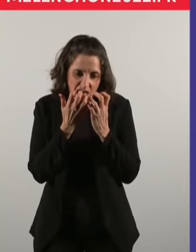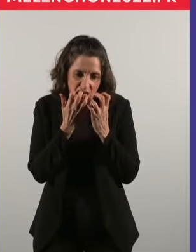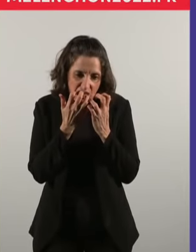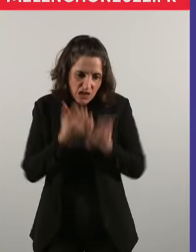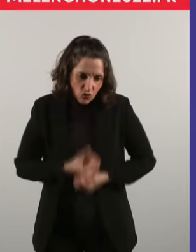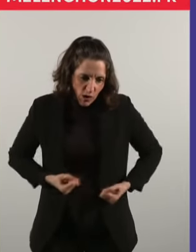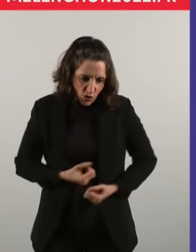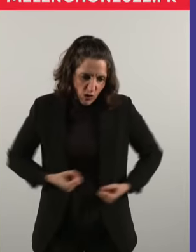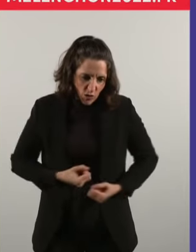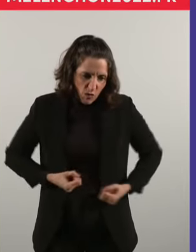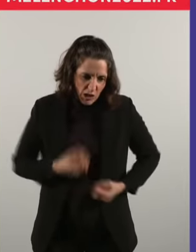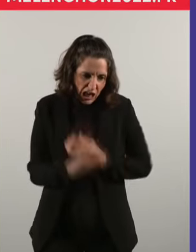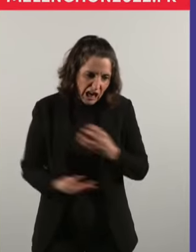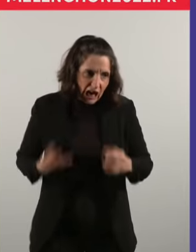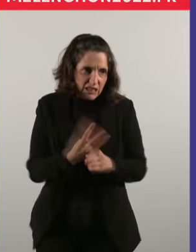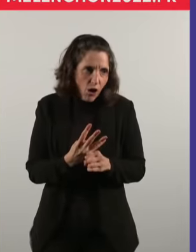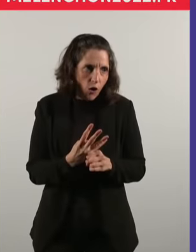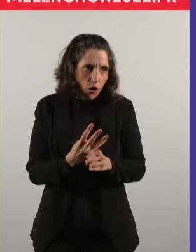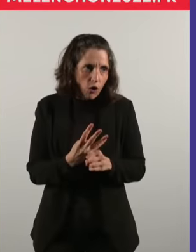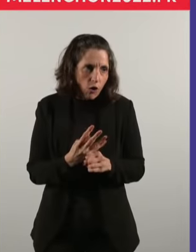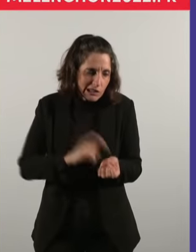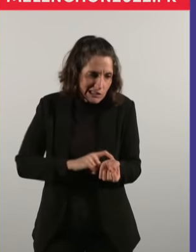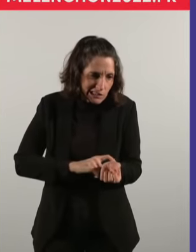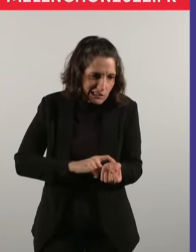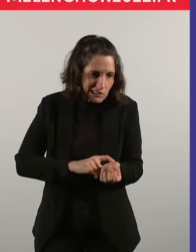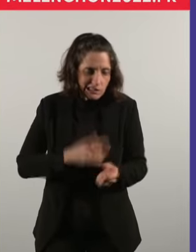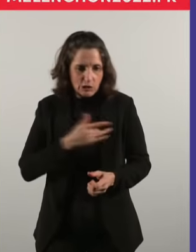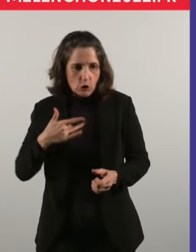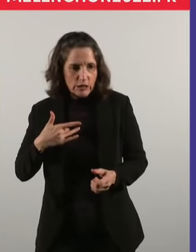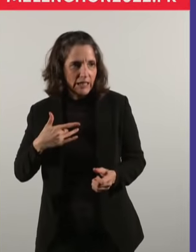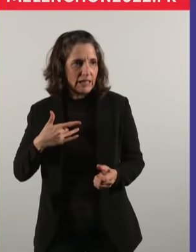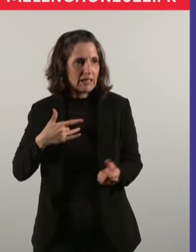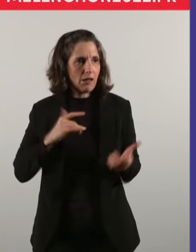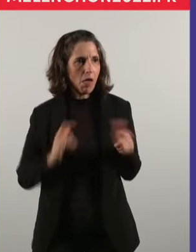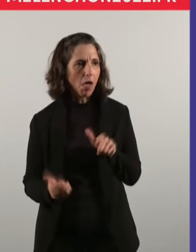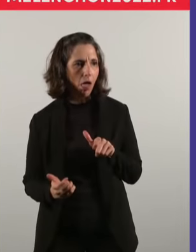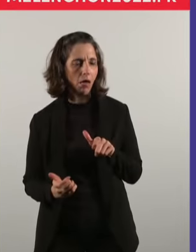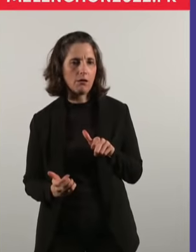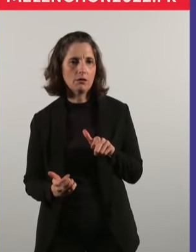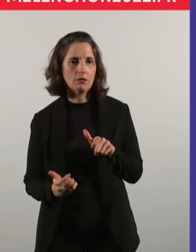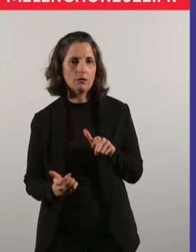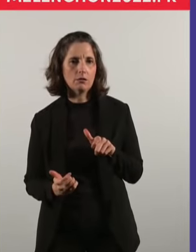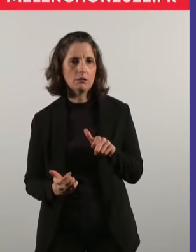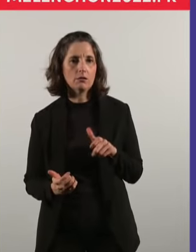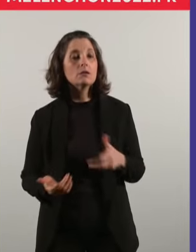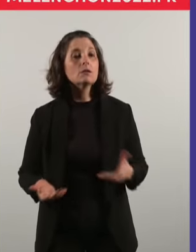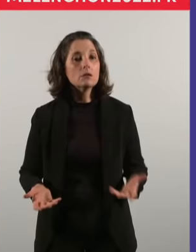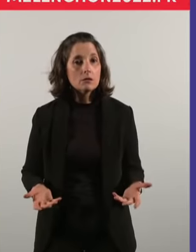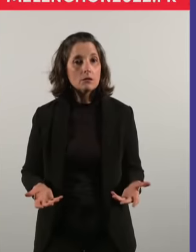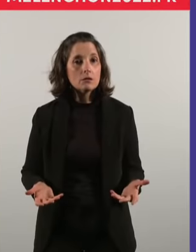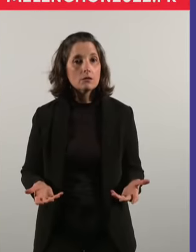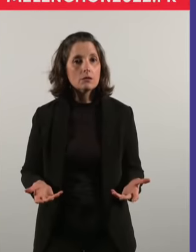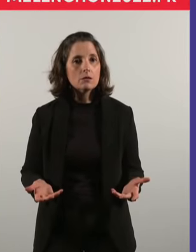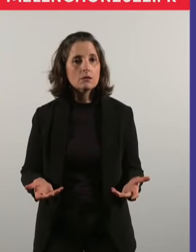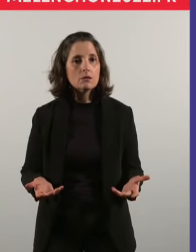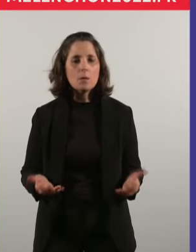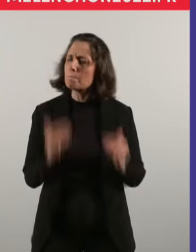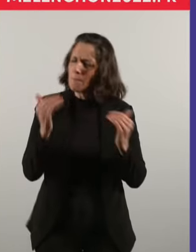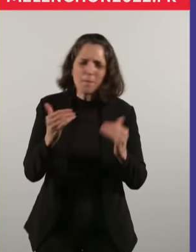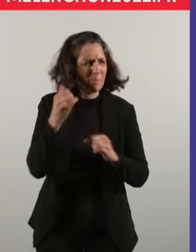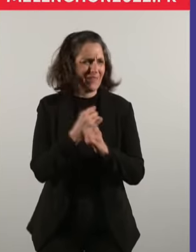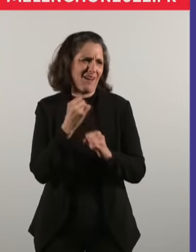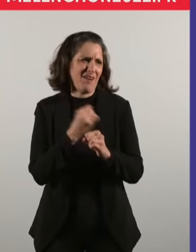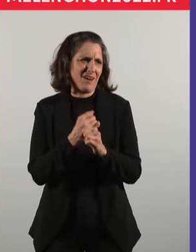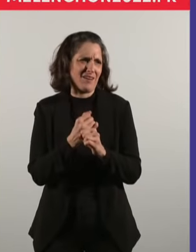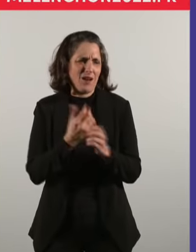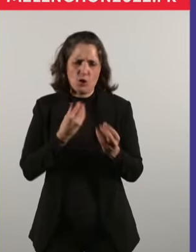Au mépris de leur mère, de leur santé. Ensuite, parce que si vous les faites quand même bosser, eh ben ils sont plus